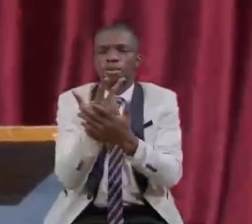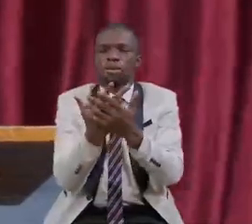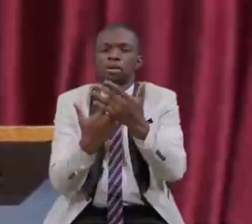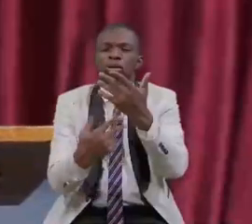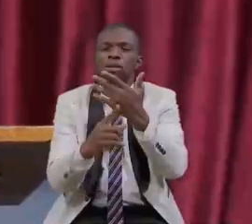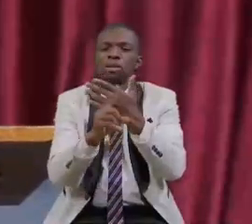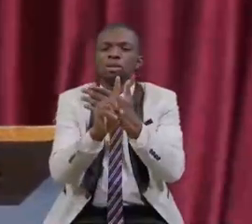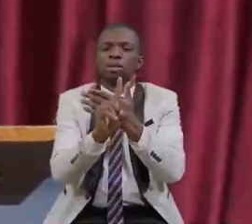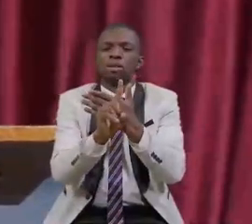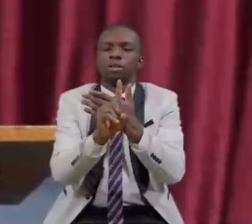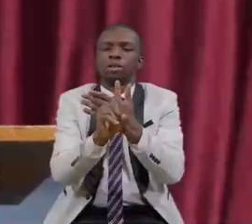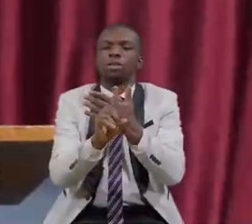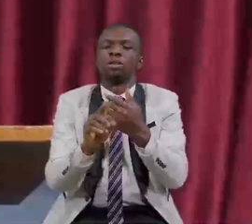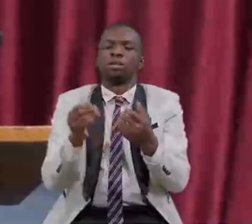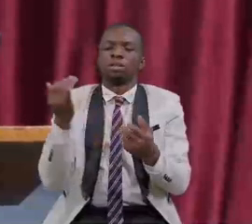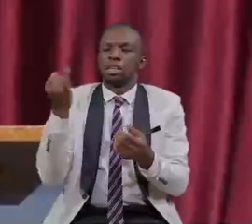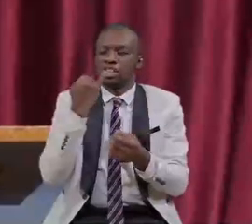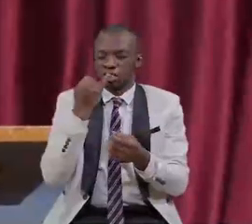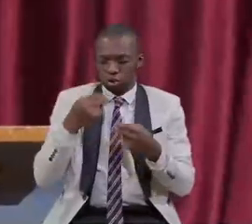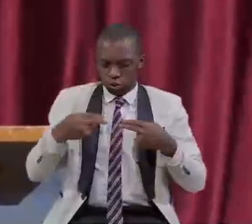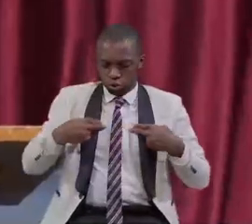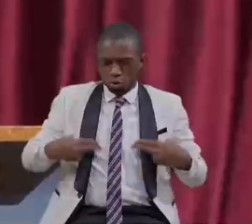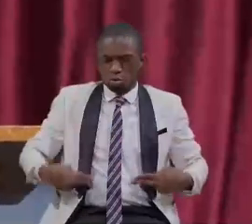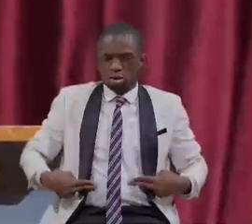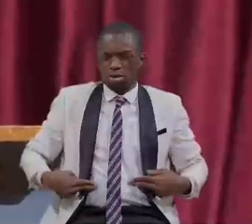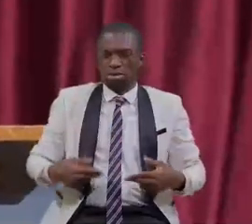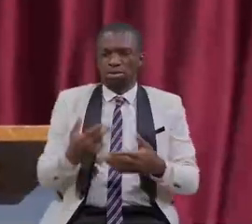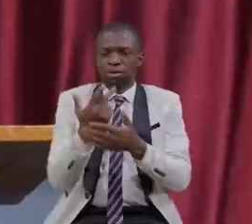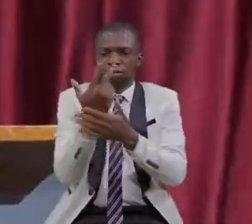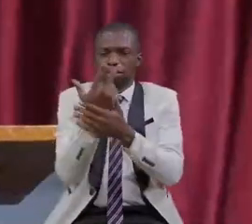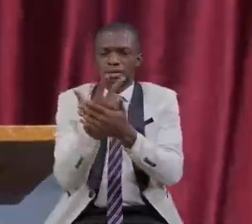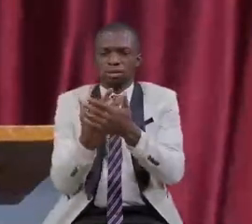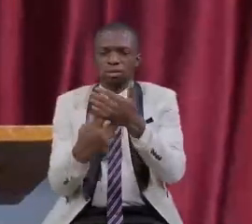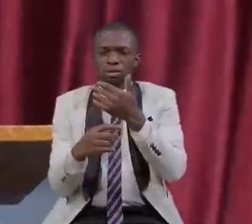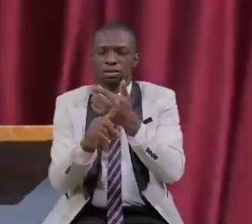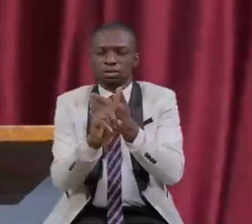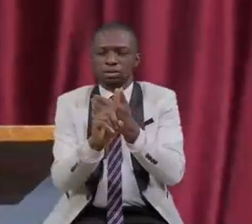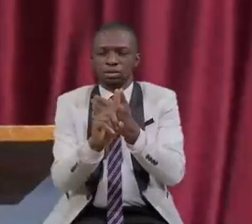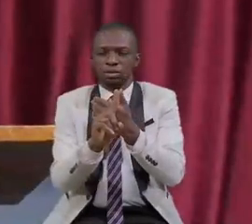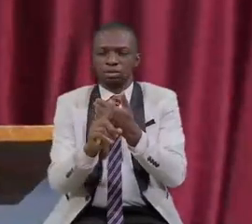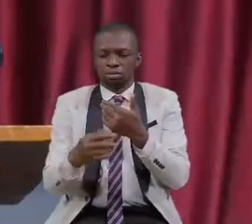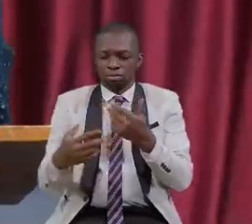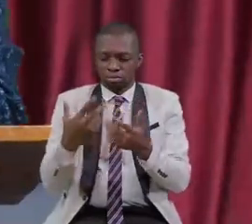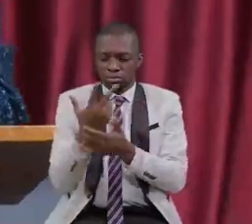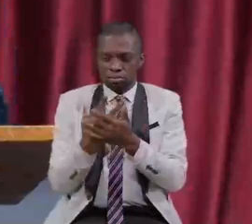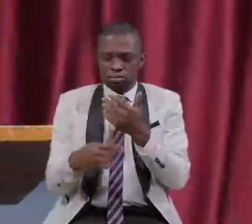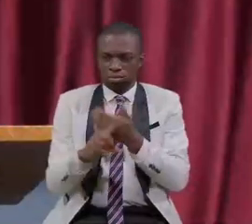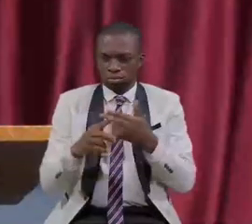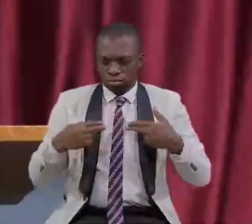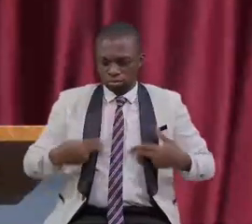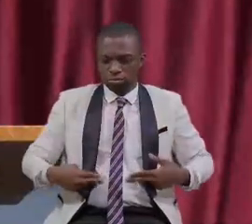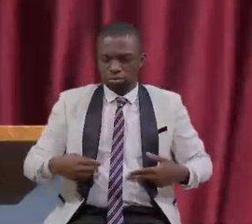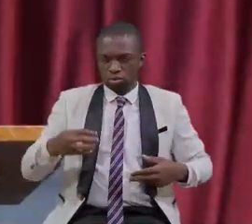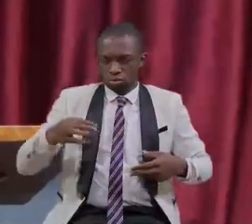Il y a la Trinité humaine. Nous avons l'esprit, nous avons l'âme, nous avons le